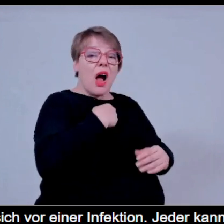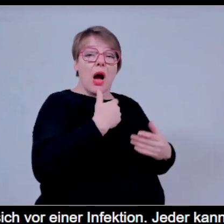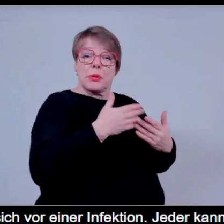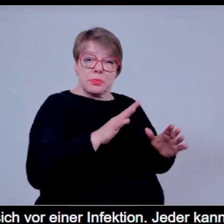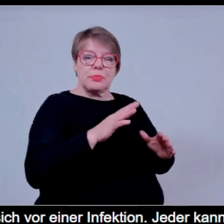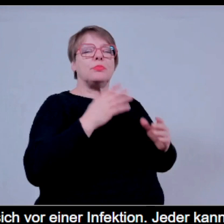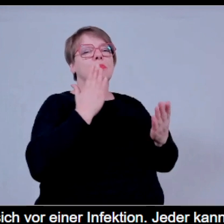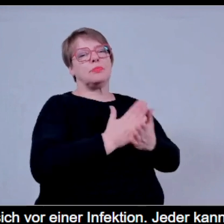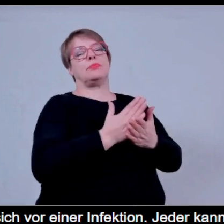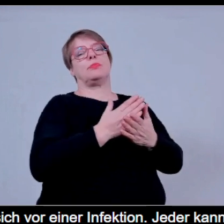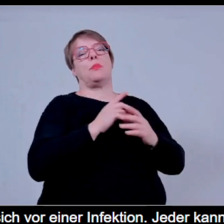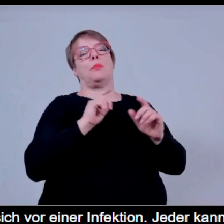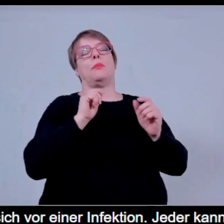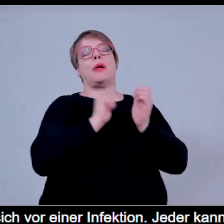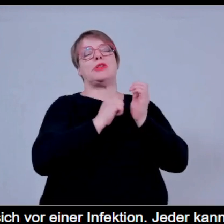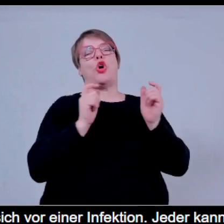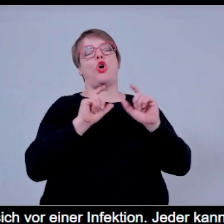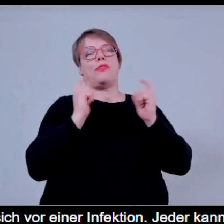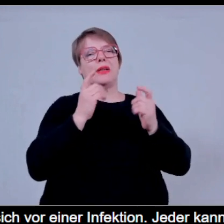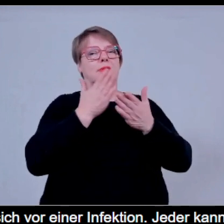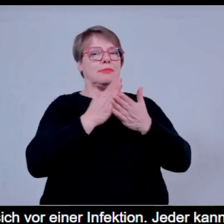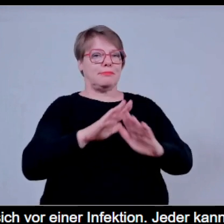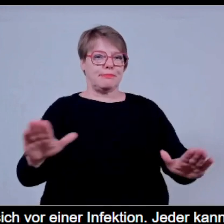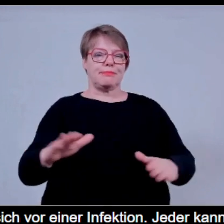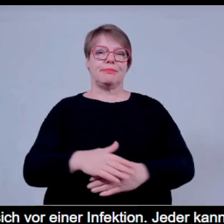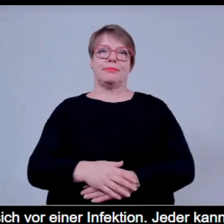Vielen Dank. Vielen Dank.